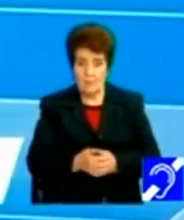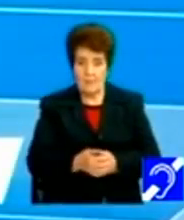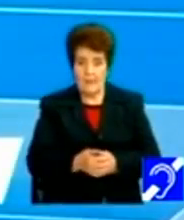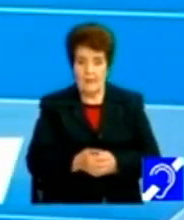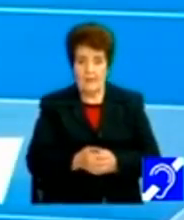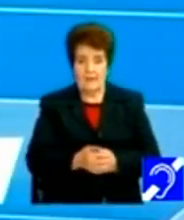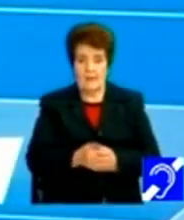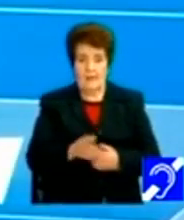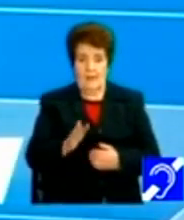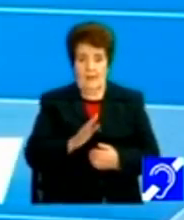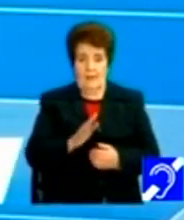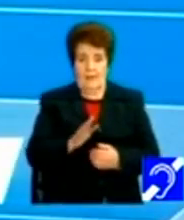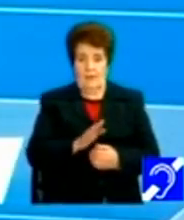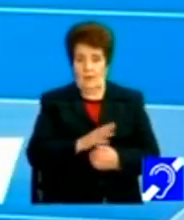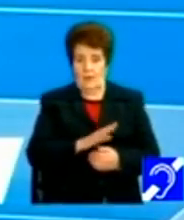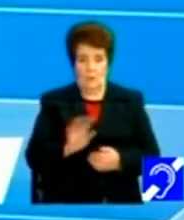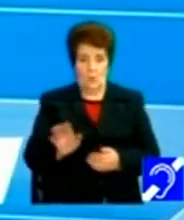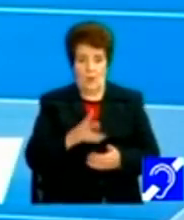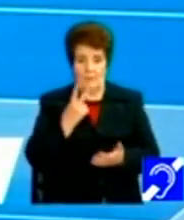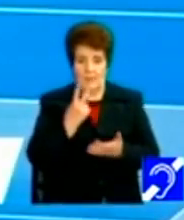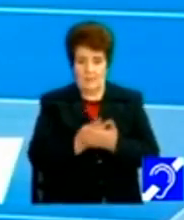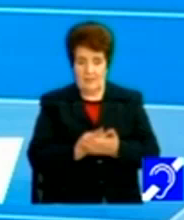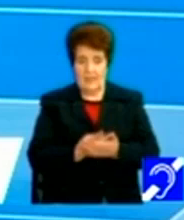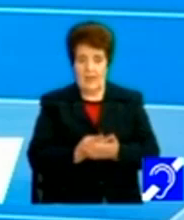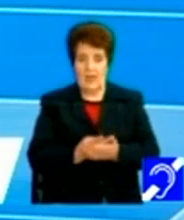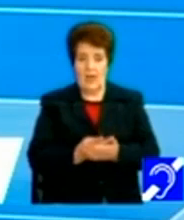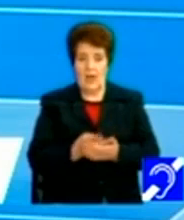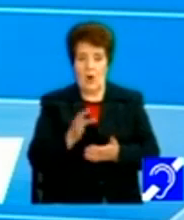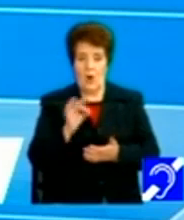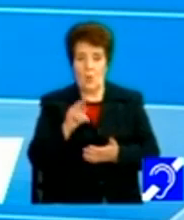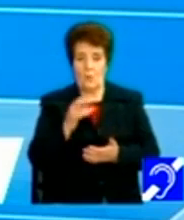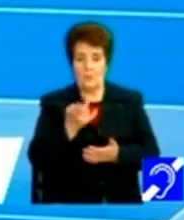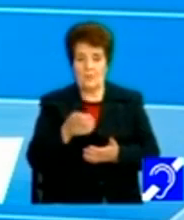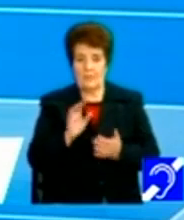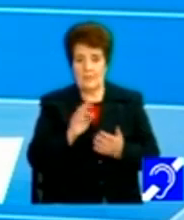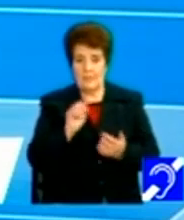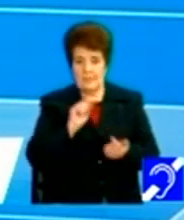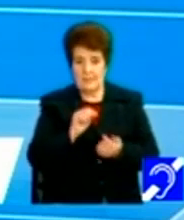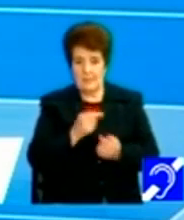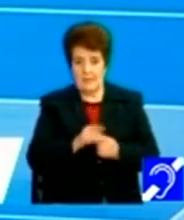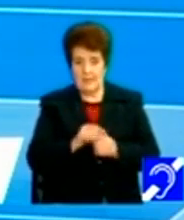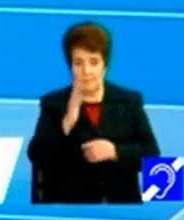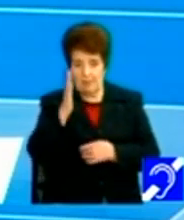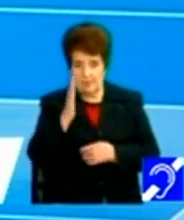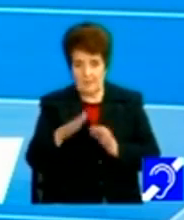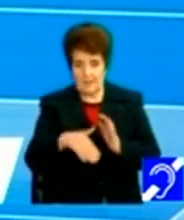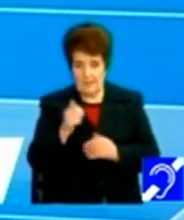aceasta o explicație plauzibilă? Nu aveți în vedere o poziționare mai bună în perspectiva unor alegeri